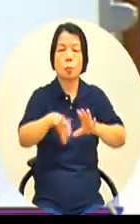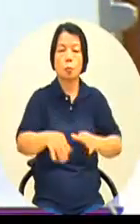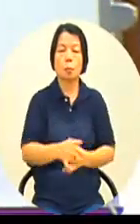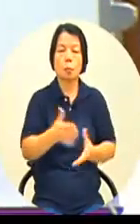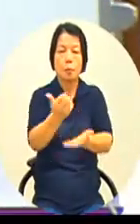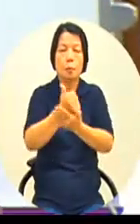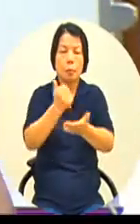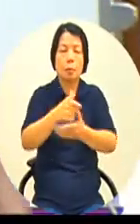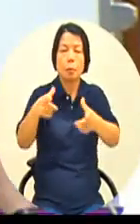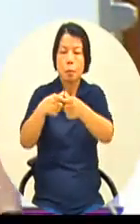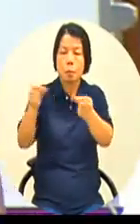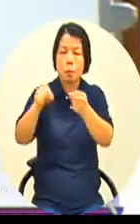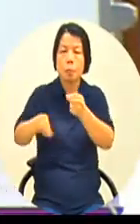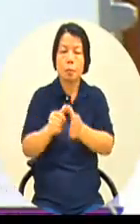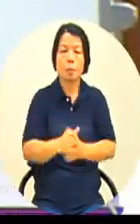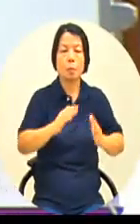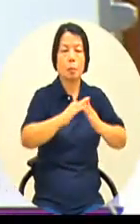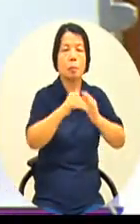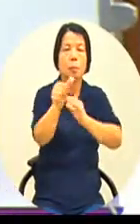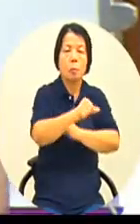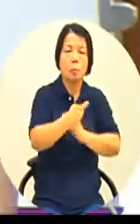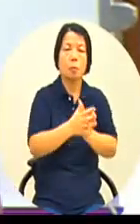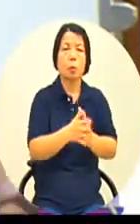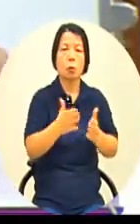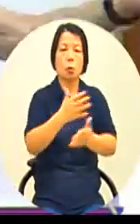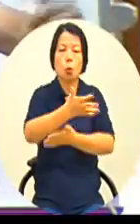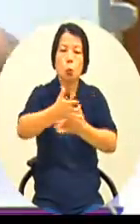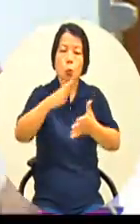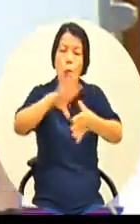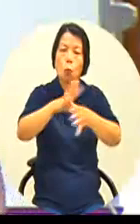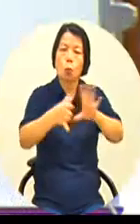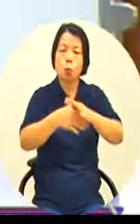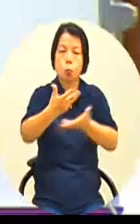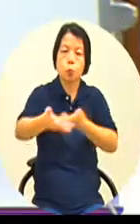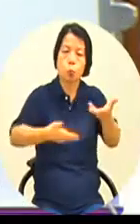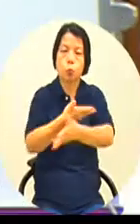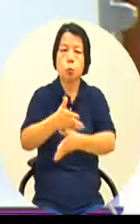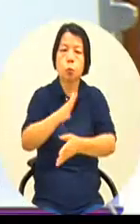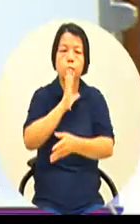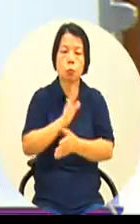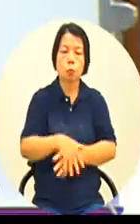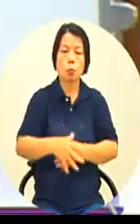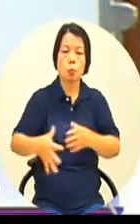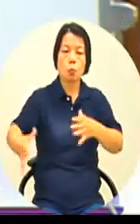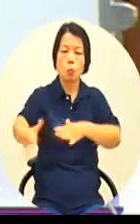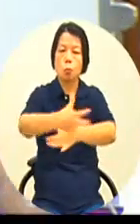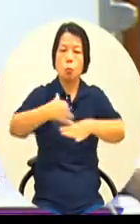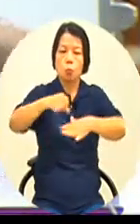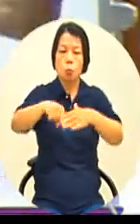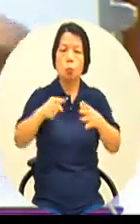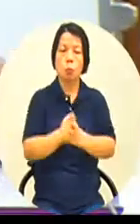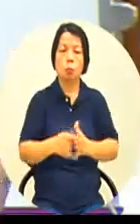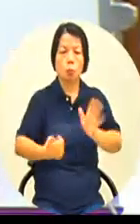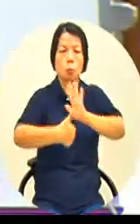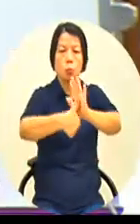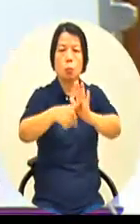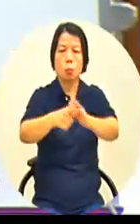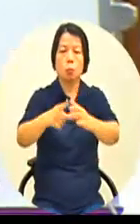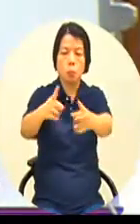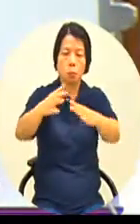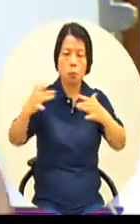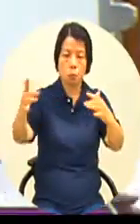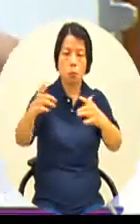本的，然后一挂古都，一挂文化交流，我都请全世界文化交流文化。杰出人士来咱高雄